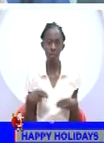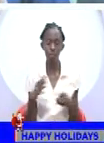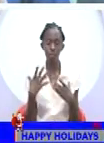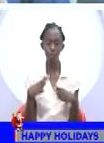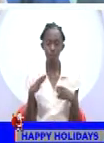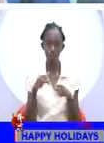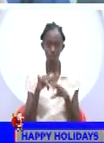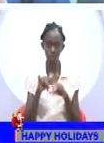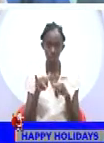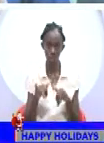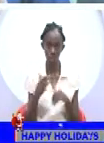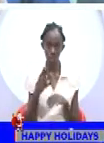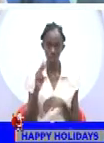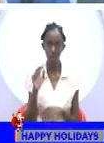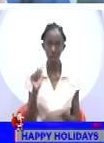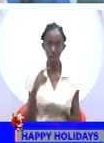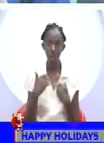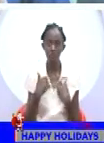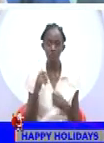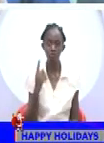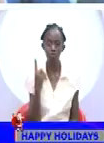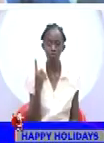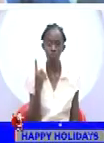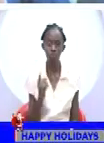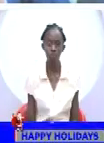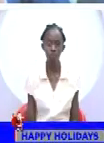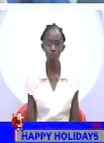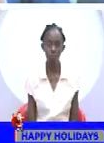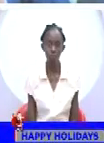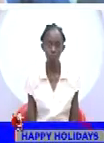wetu Robert Malala anaikamilisha ino taarifa.